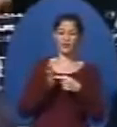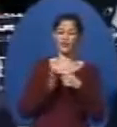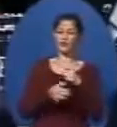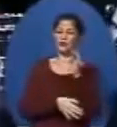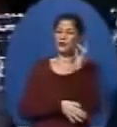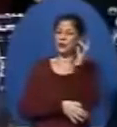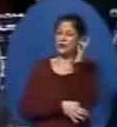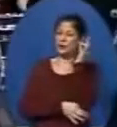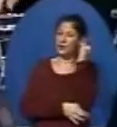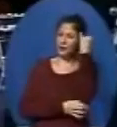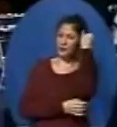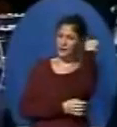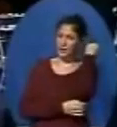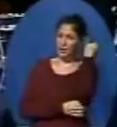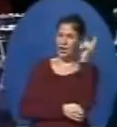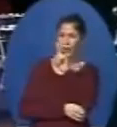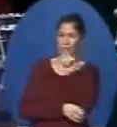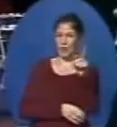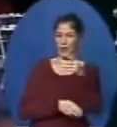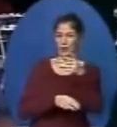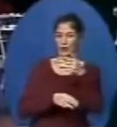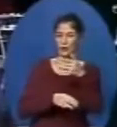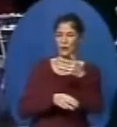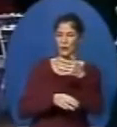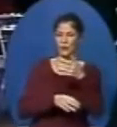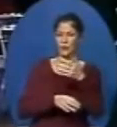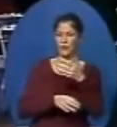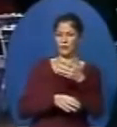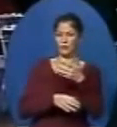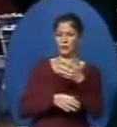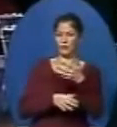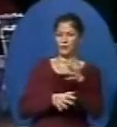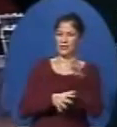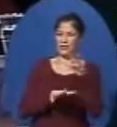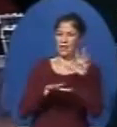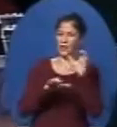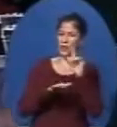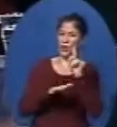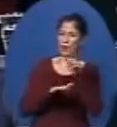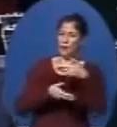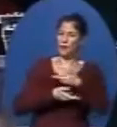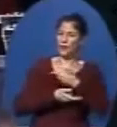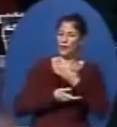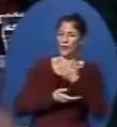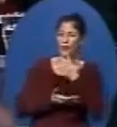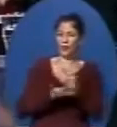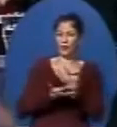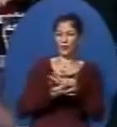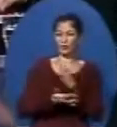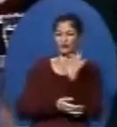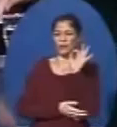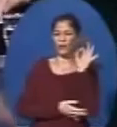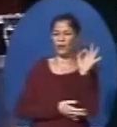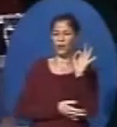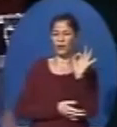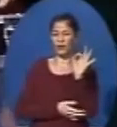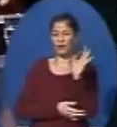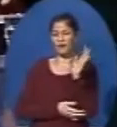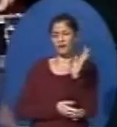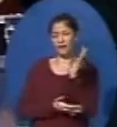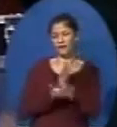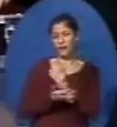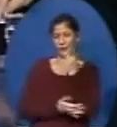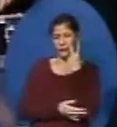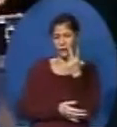שולה זקן לא נקלטה לחומר הראיות בנוגע לאישום הזה, בנוגע ל-500 אלף שקל, בדיוק כפי שבית המשפט העליון היום עשה